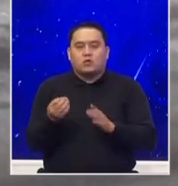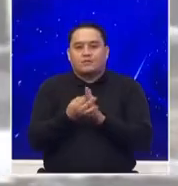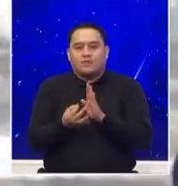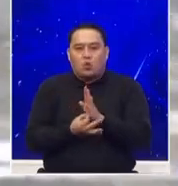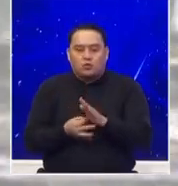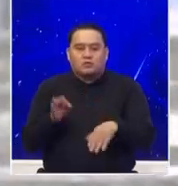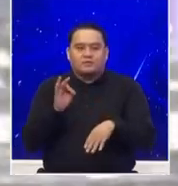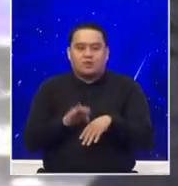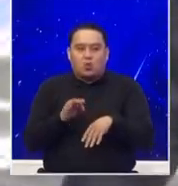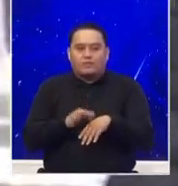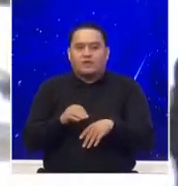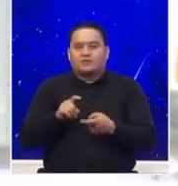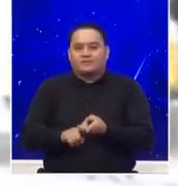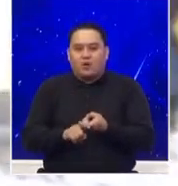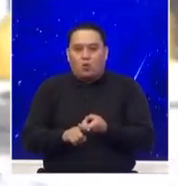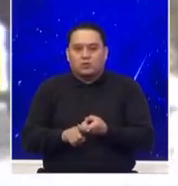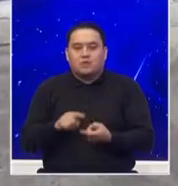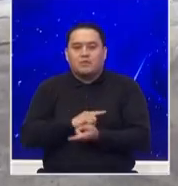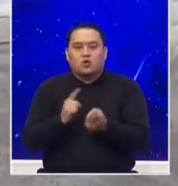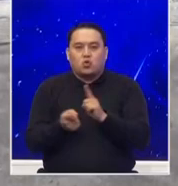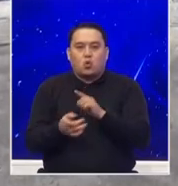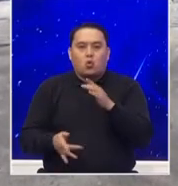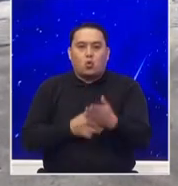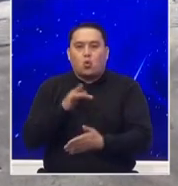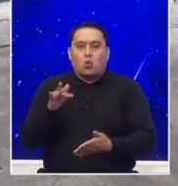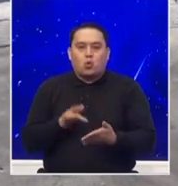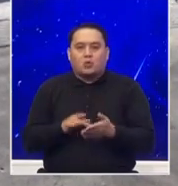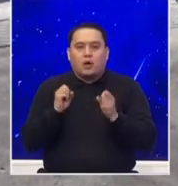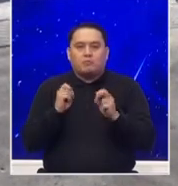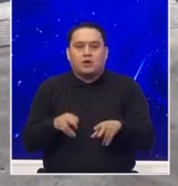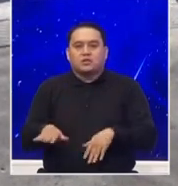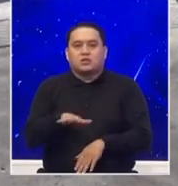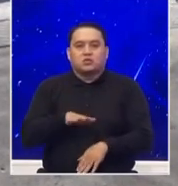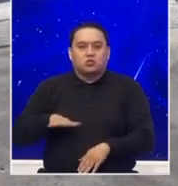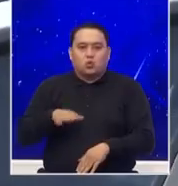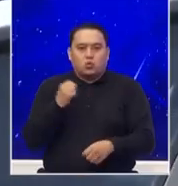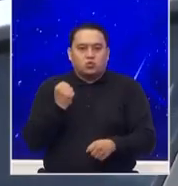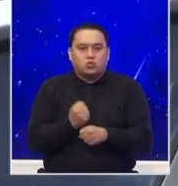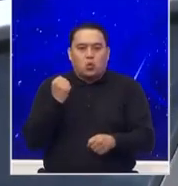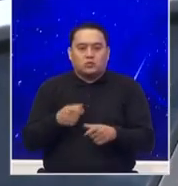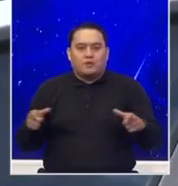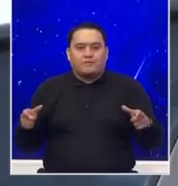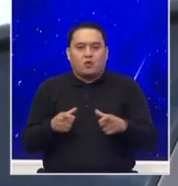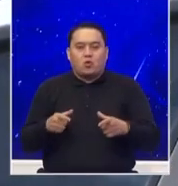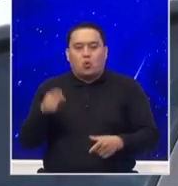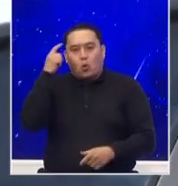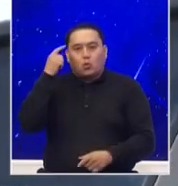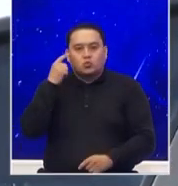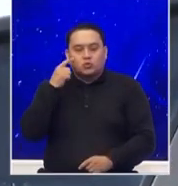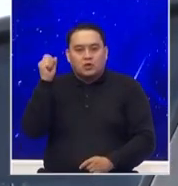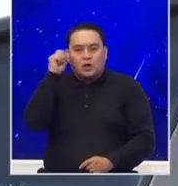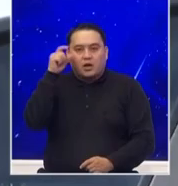COVID. Ежедневный прирост стал причиной перехода города в красную зону. Наряду с этим жесткий локдаун объявлен также в Куксусском